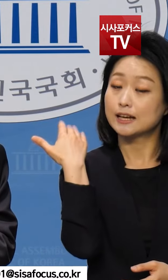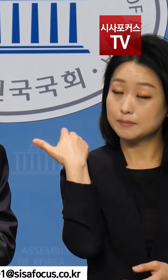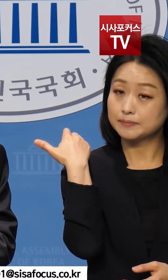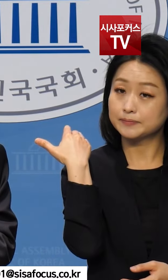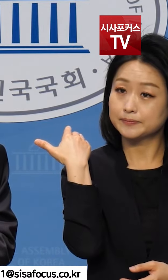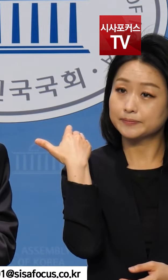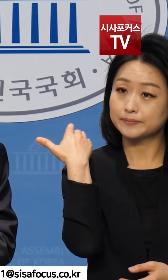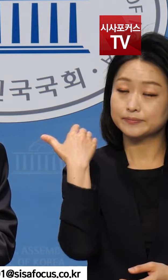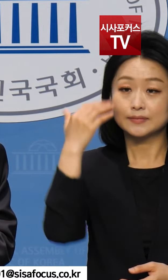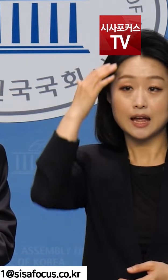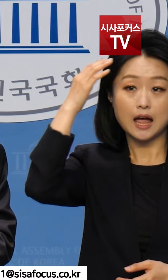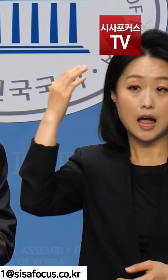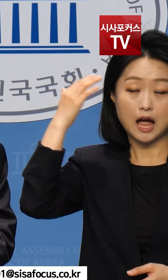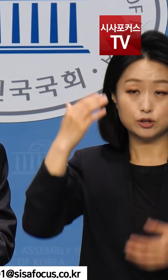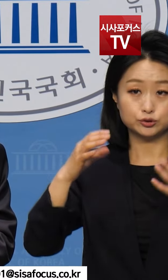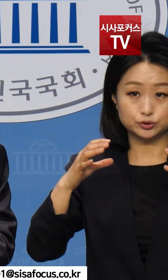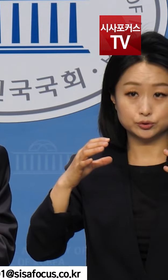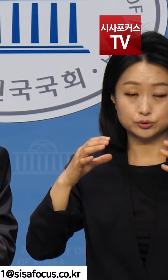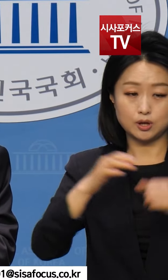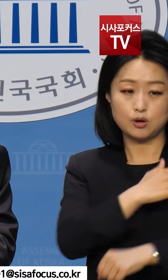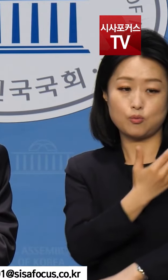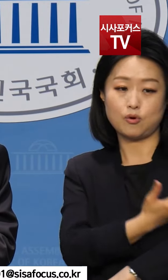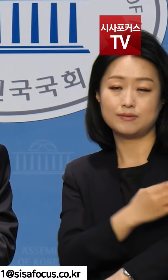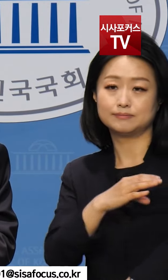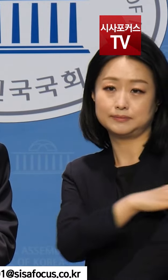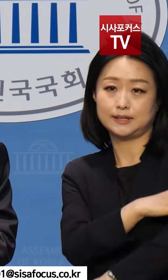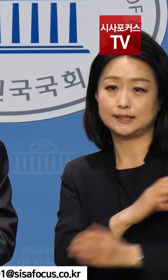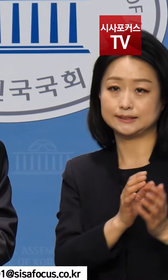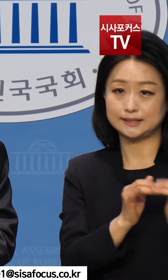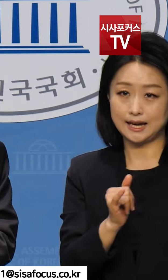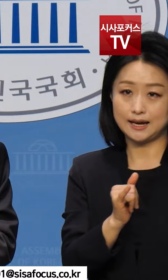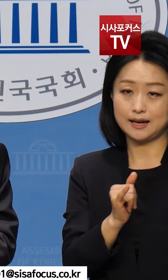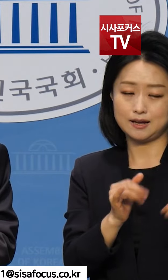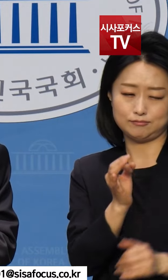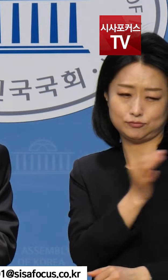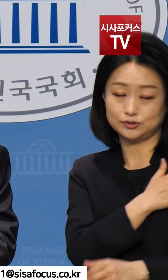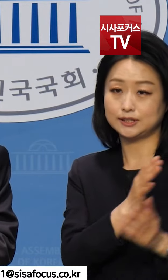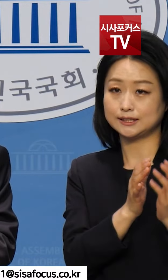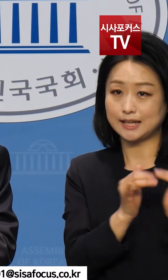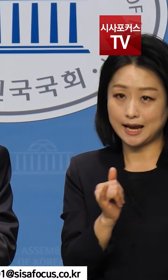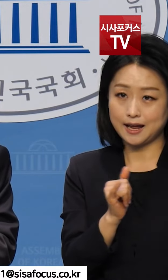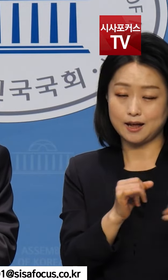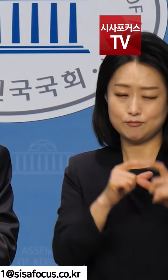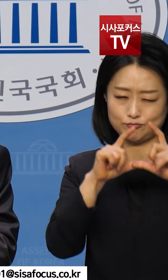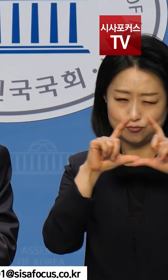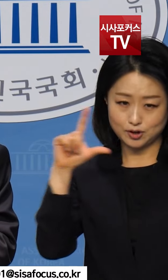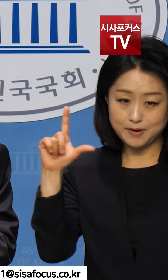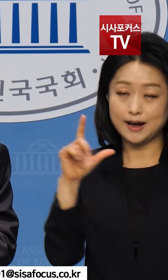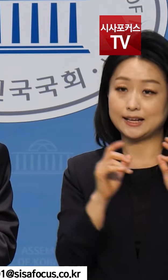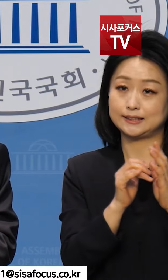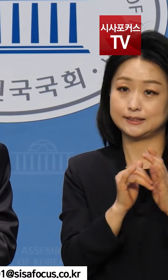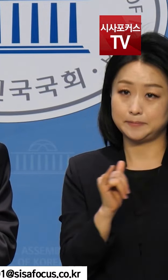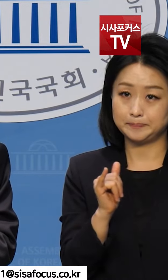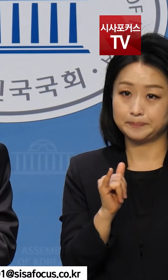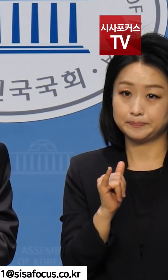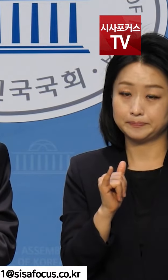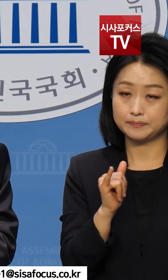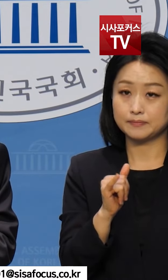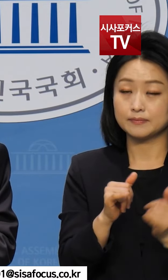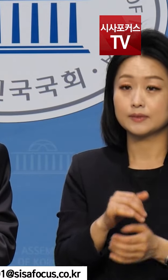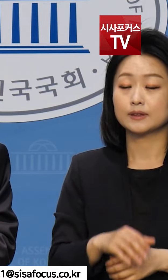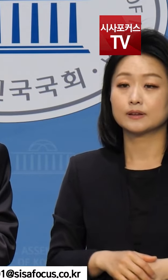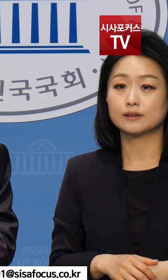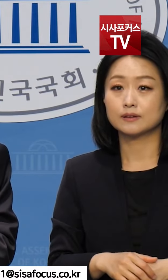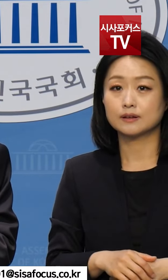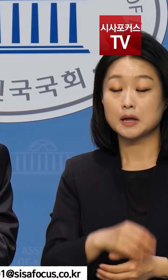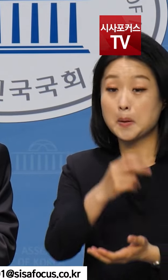지난날에는 우리가 아는 대로 권력자들이나 재력가들이나 유명한 사람들은 법을